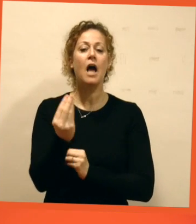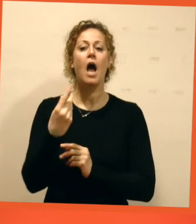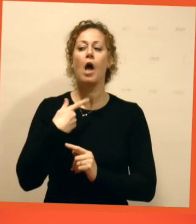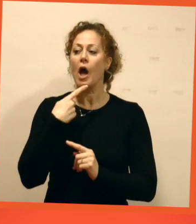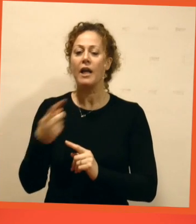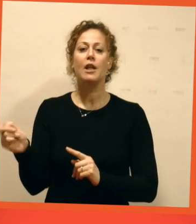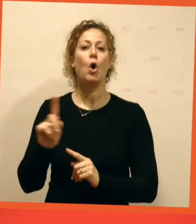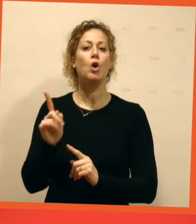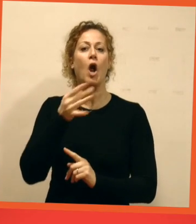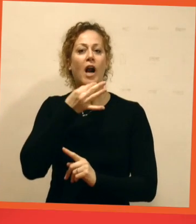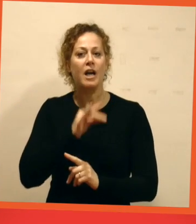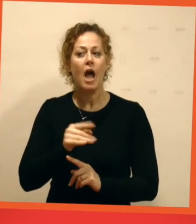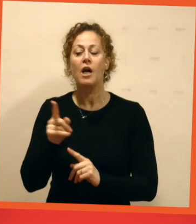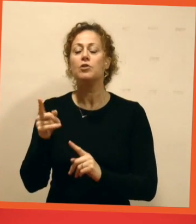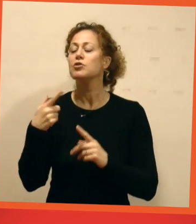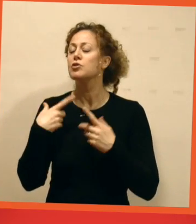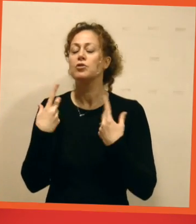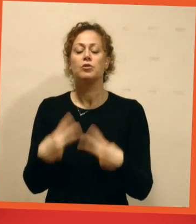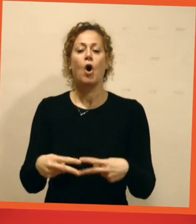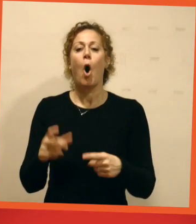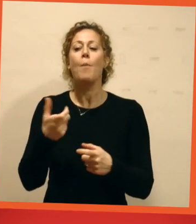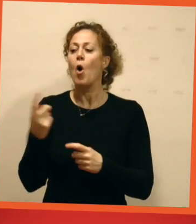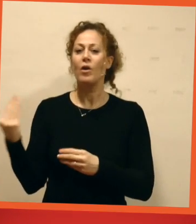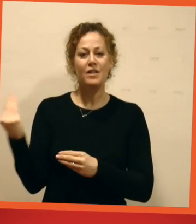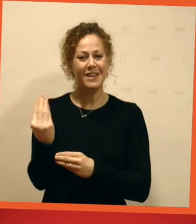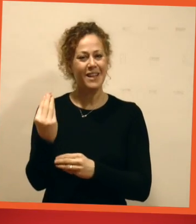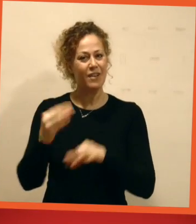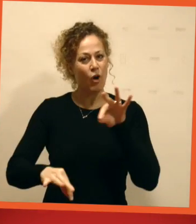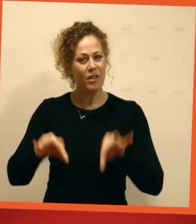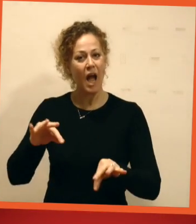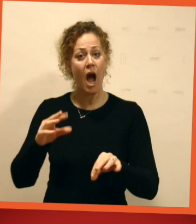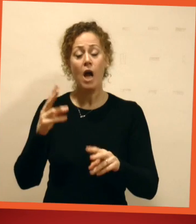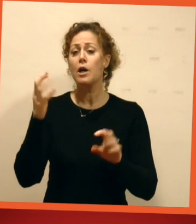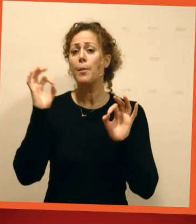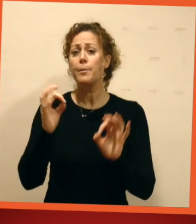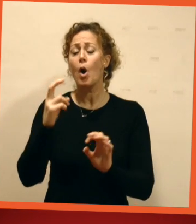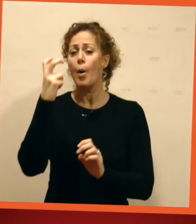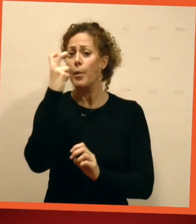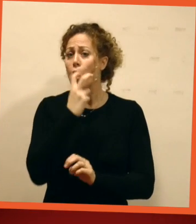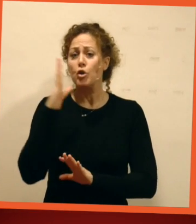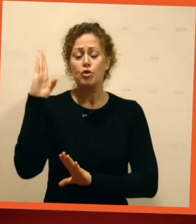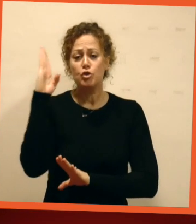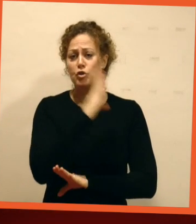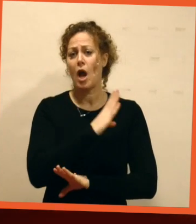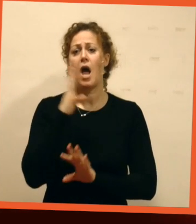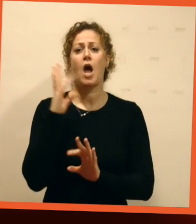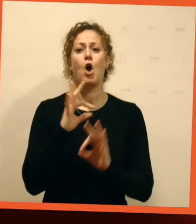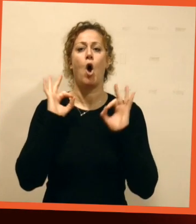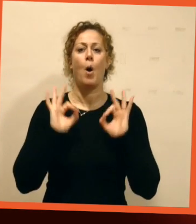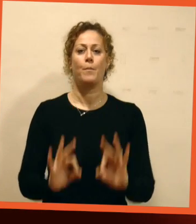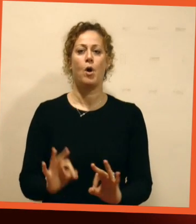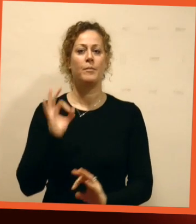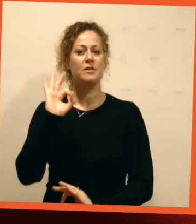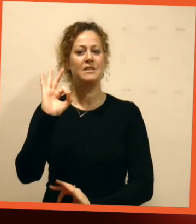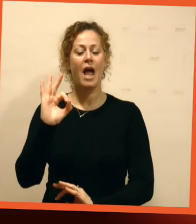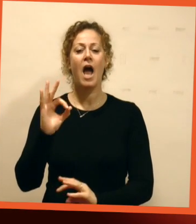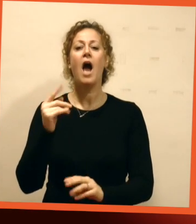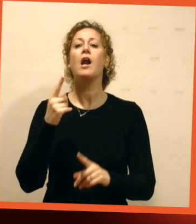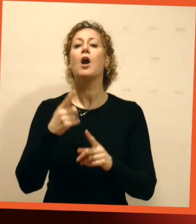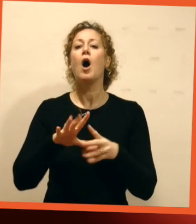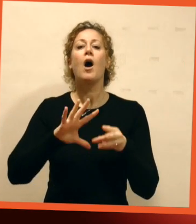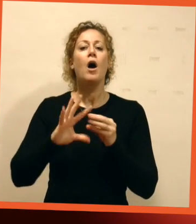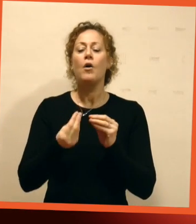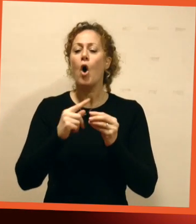volte che tu ti esibisci a me viene una pelle d'oca alta, così. Una ragazza completamente cieca che fa palo cinese, e quando